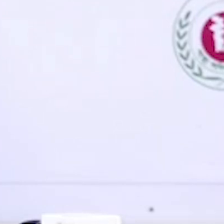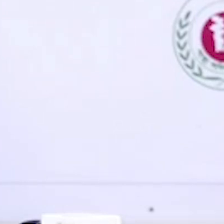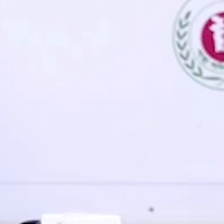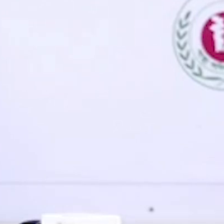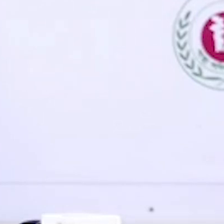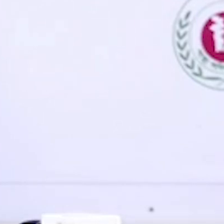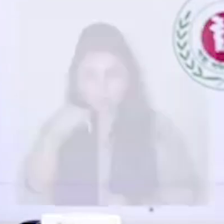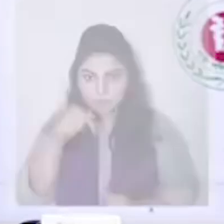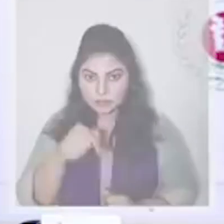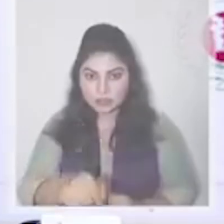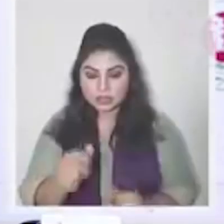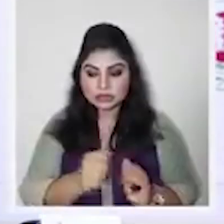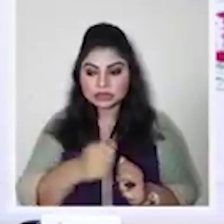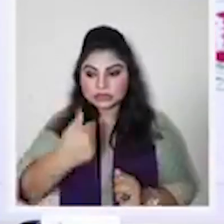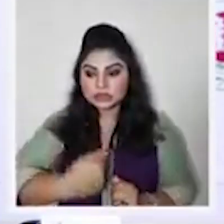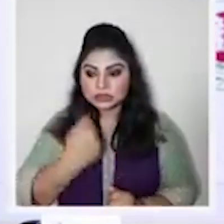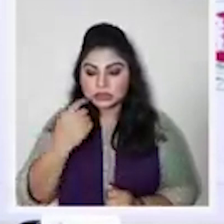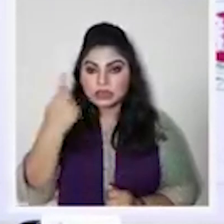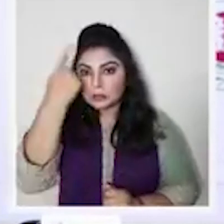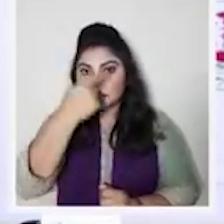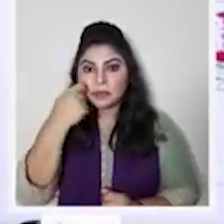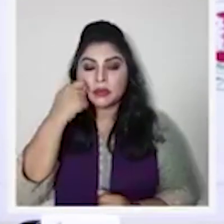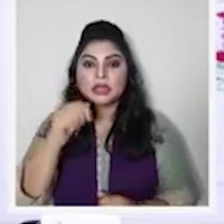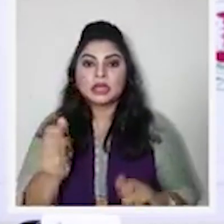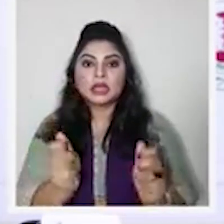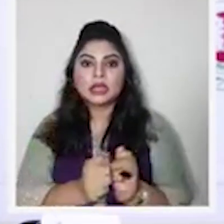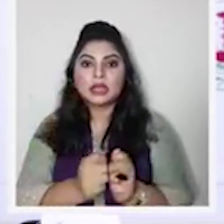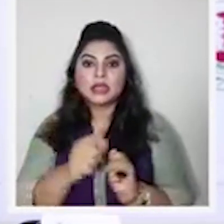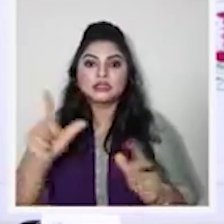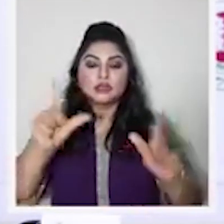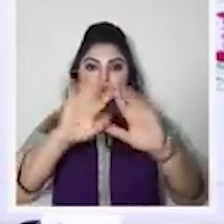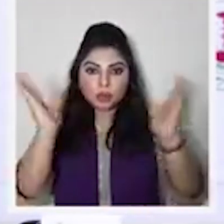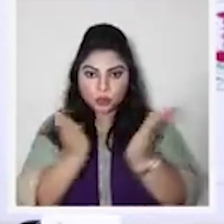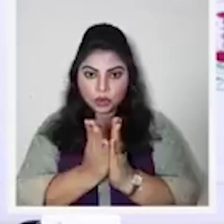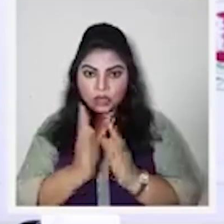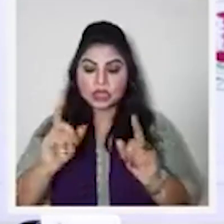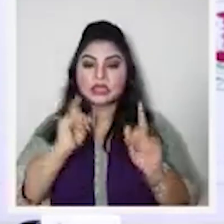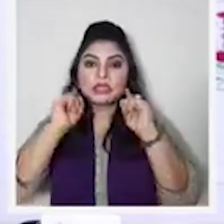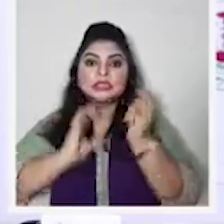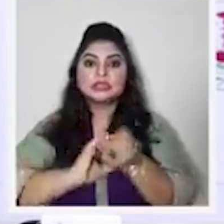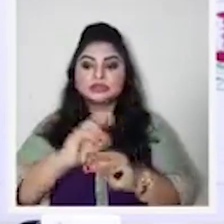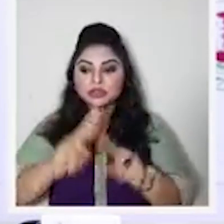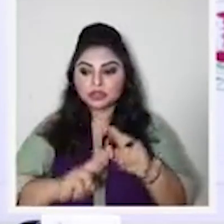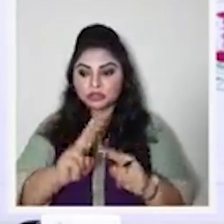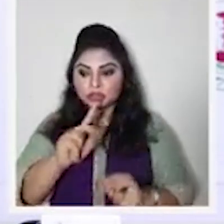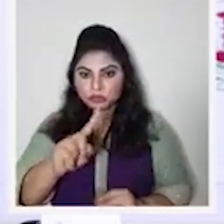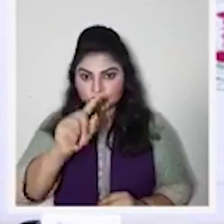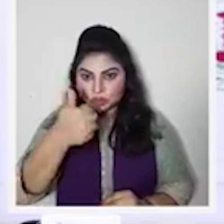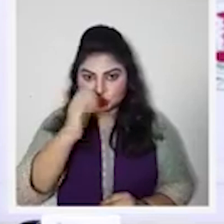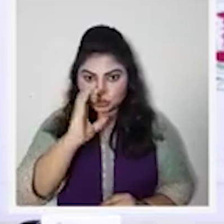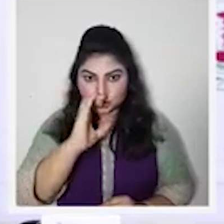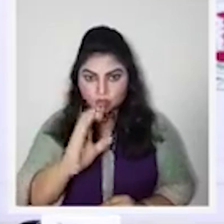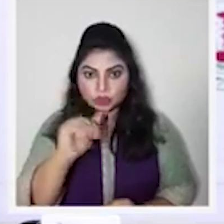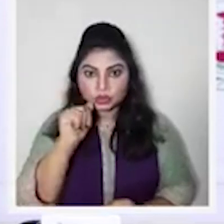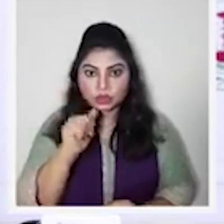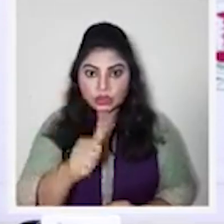2,581 জন। শনাক্ত বিবেচনায় মৃত্যুর হার 1.28%। এখানে একটু উল্লেখ করতে চাই, আমাদের